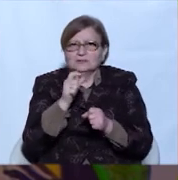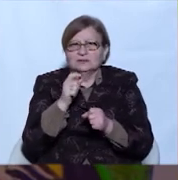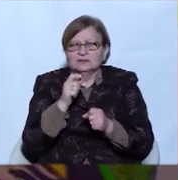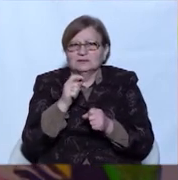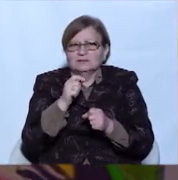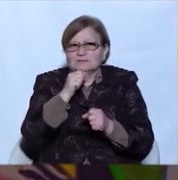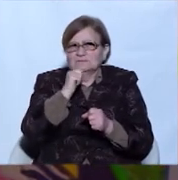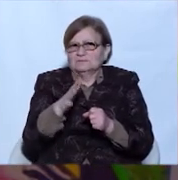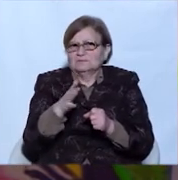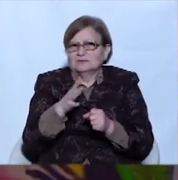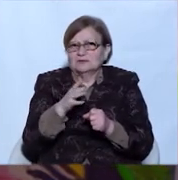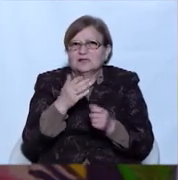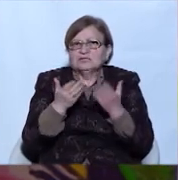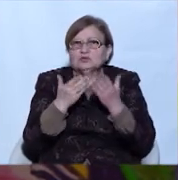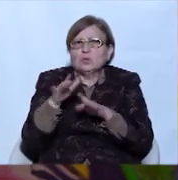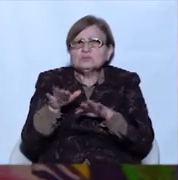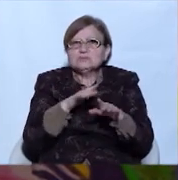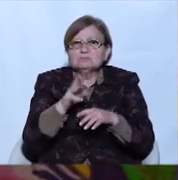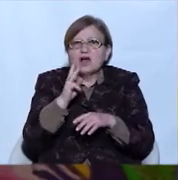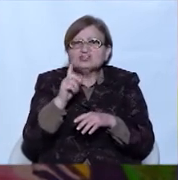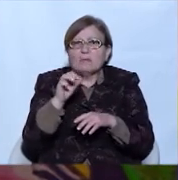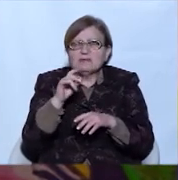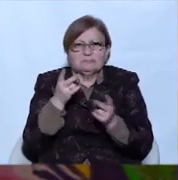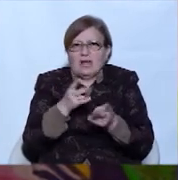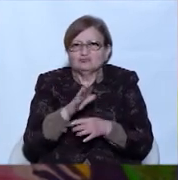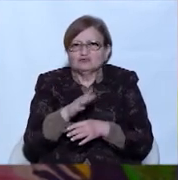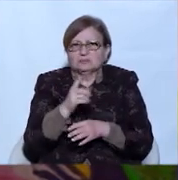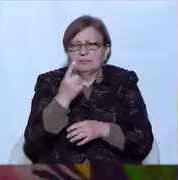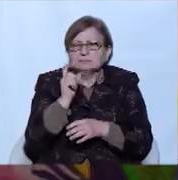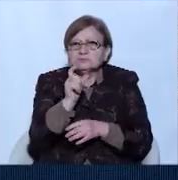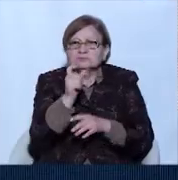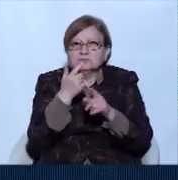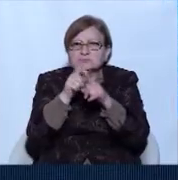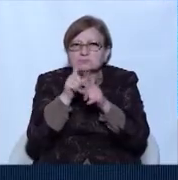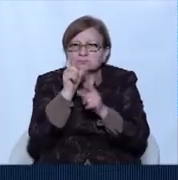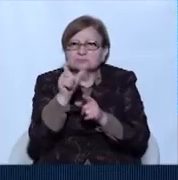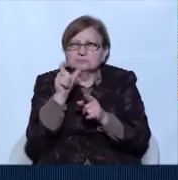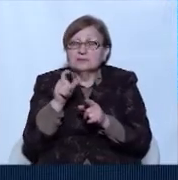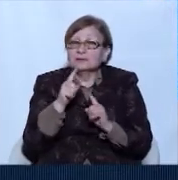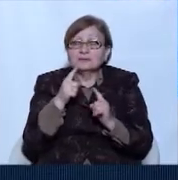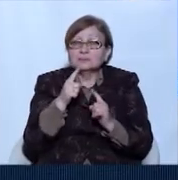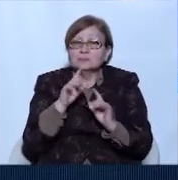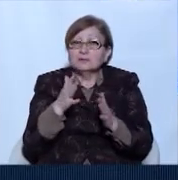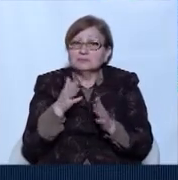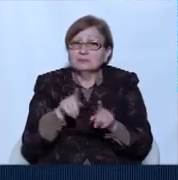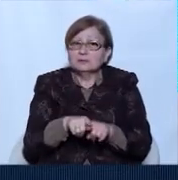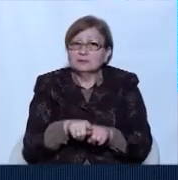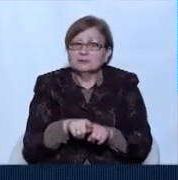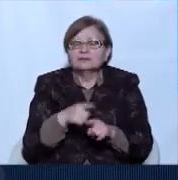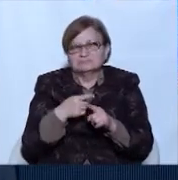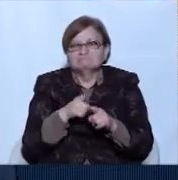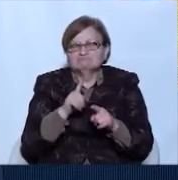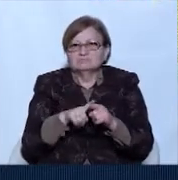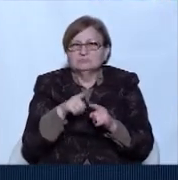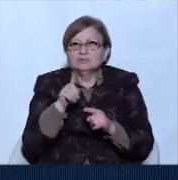თითქოს შემასმენელი არც სჭირდება ომის ნაწერს. რატომ ხდება ასე? ალბათ